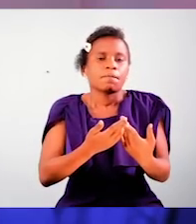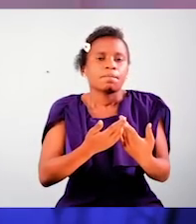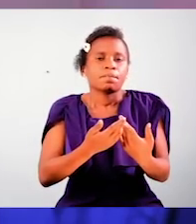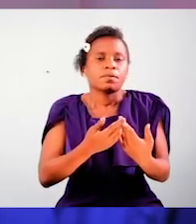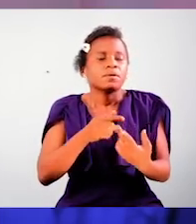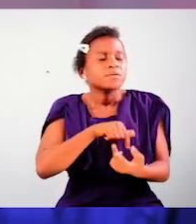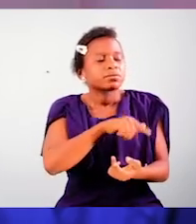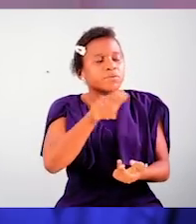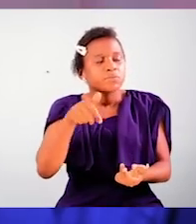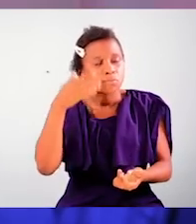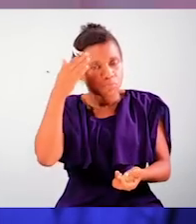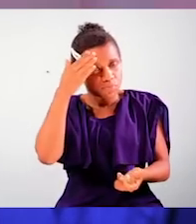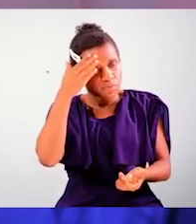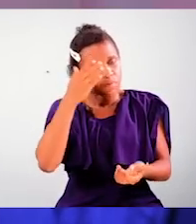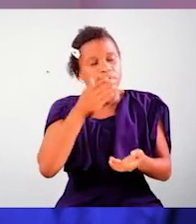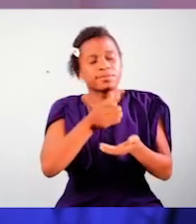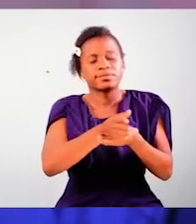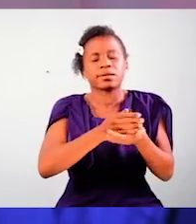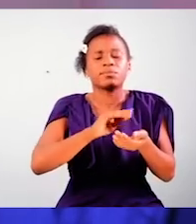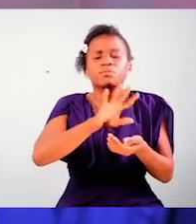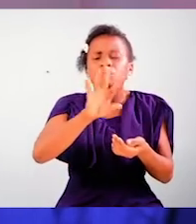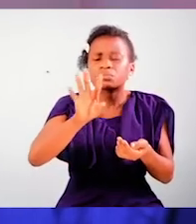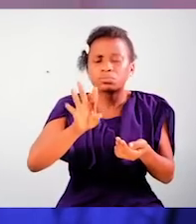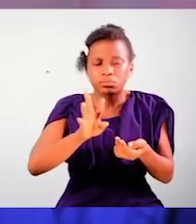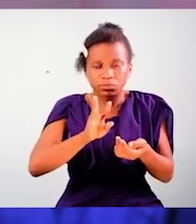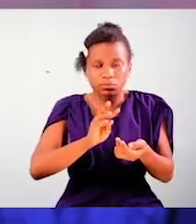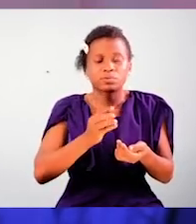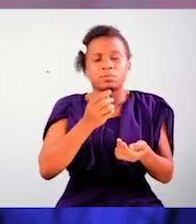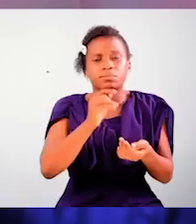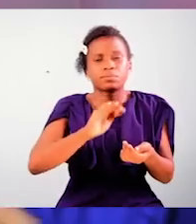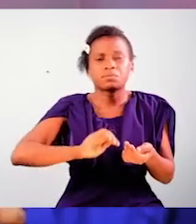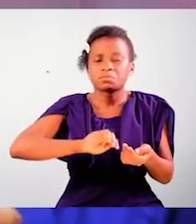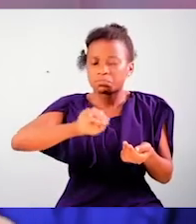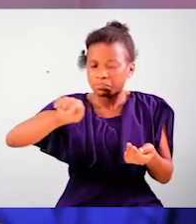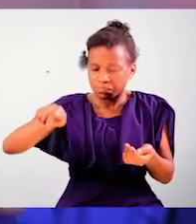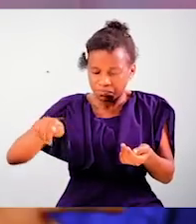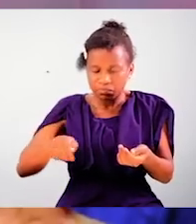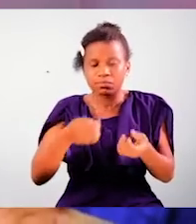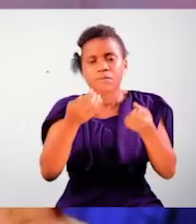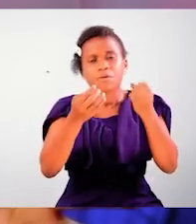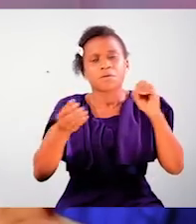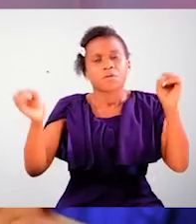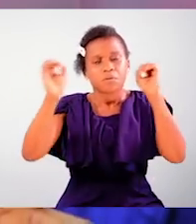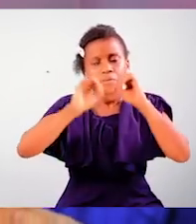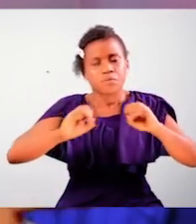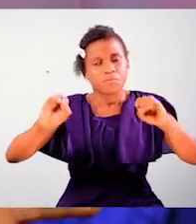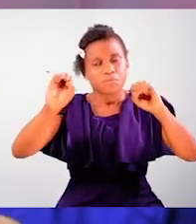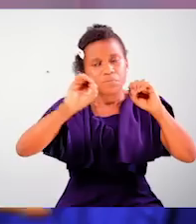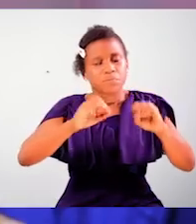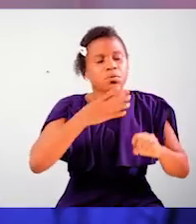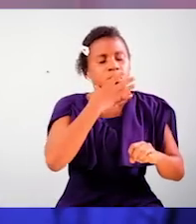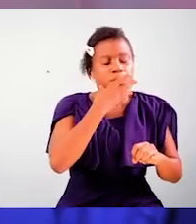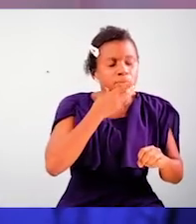zenye pesa mwanamke ni mgumu sana kuiba kama wanaume. Wengi wamejenga. Sasa hizi hawa bunge limetoa